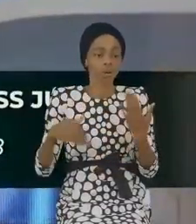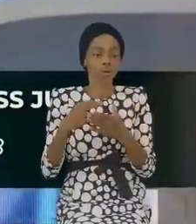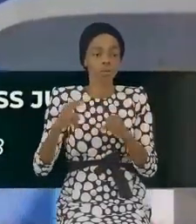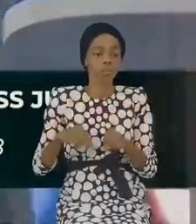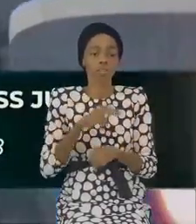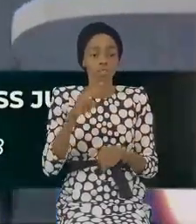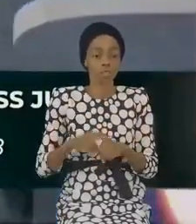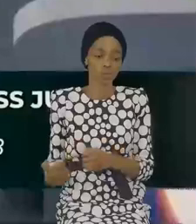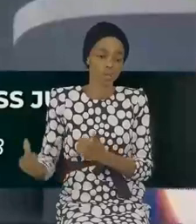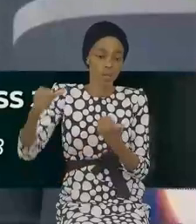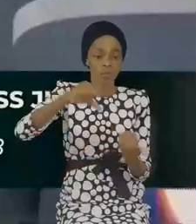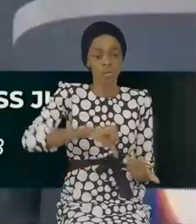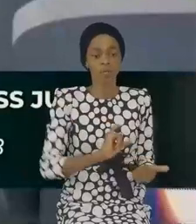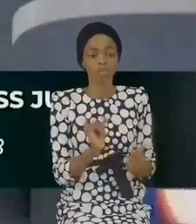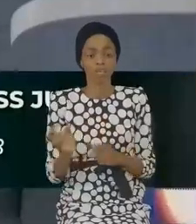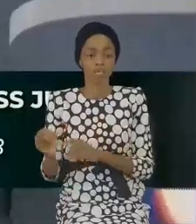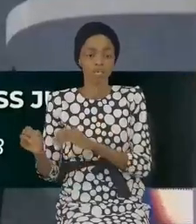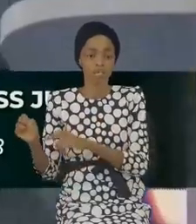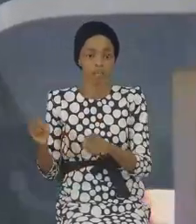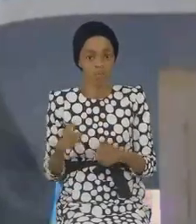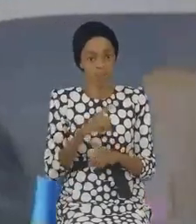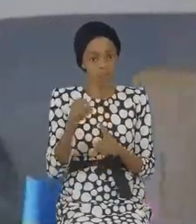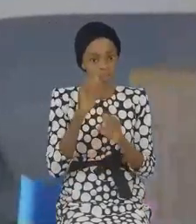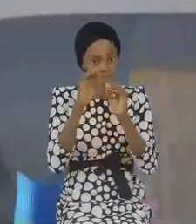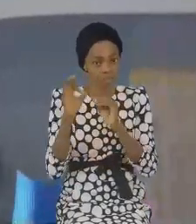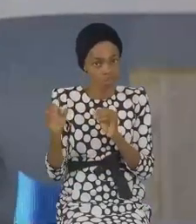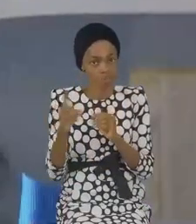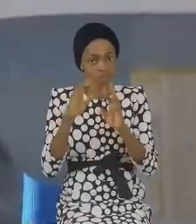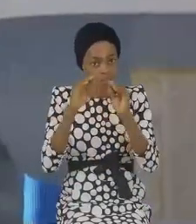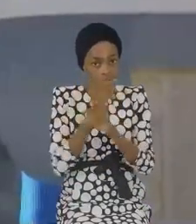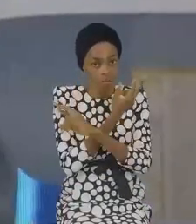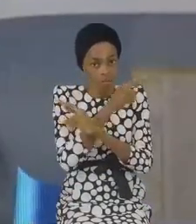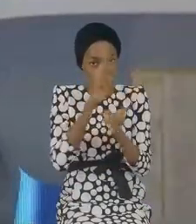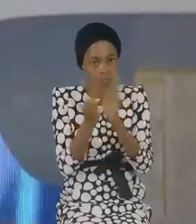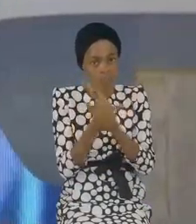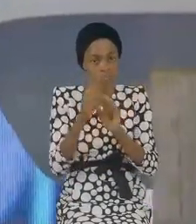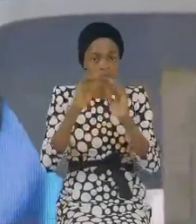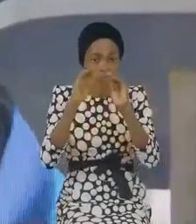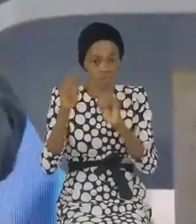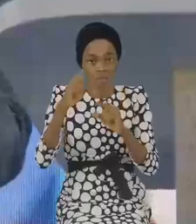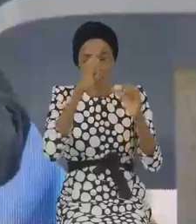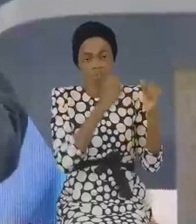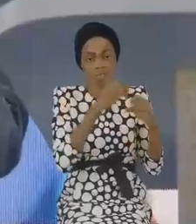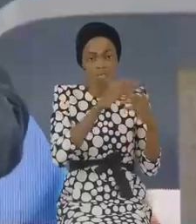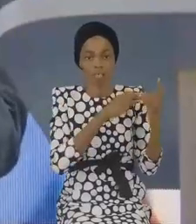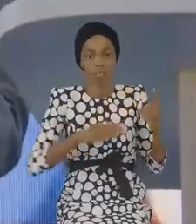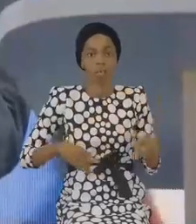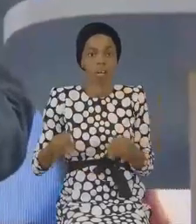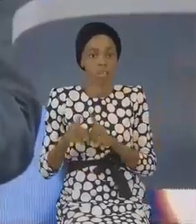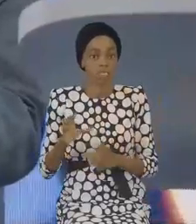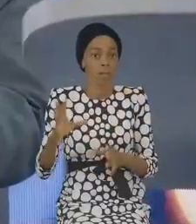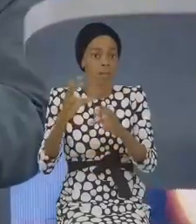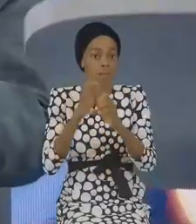les baptisant au nom du Père. Quand vous enseignez, vous enseignez la repentance, vous enseignez la foi en Christ. Et comme ils croient et ils